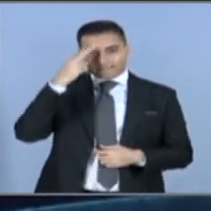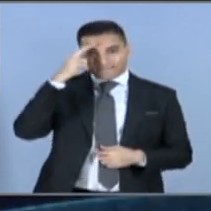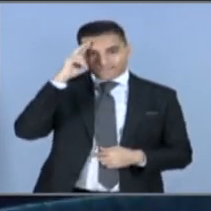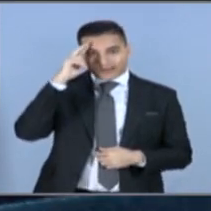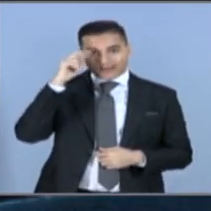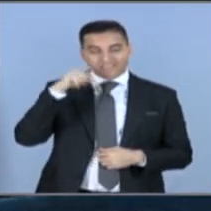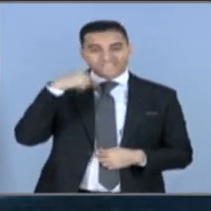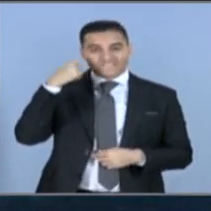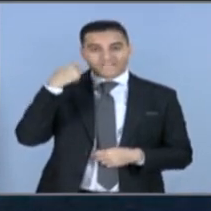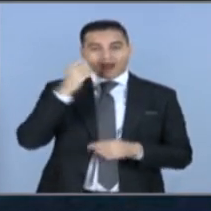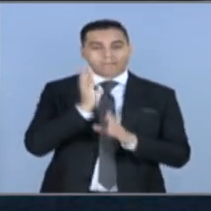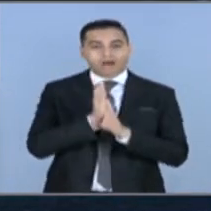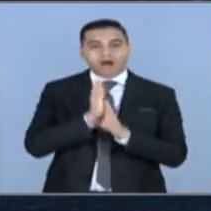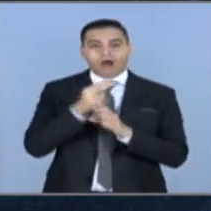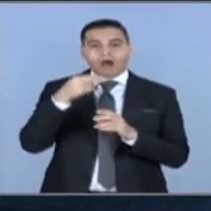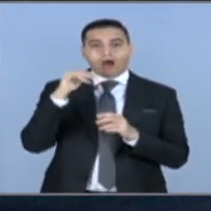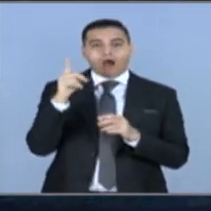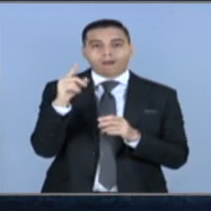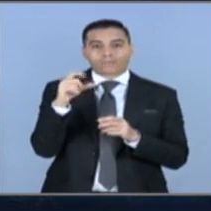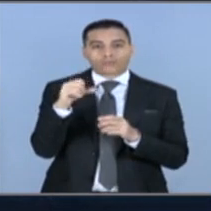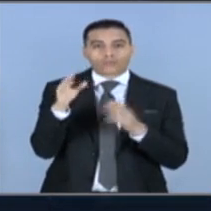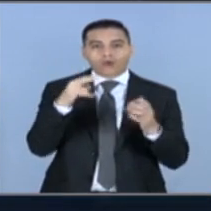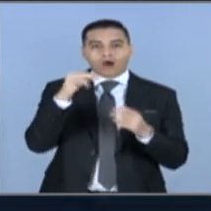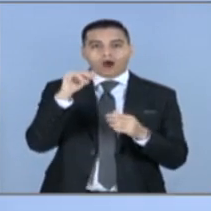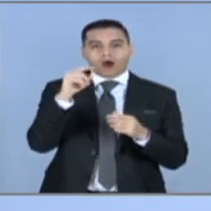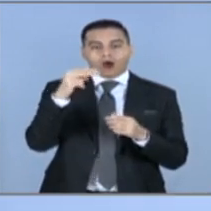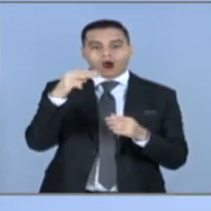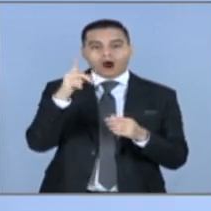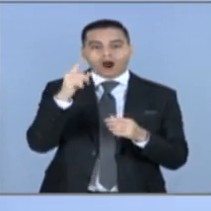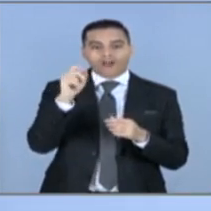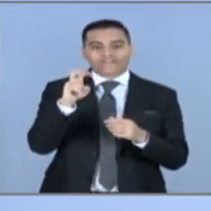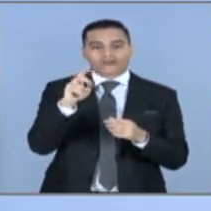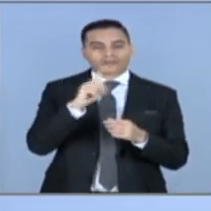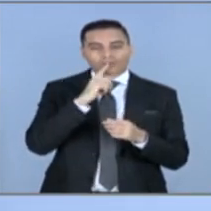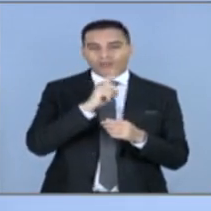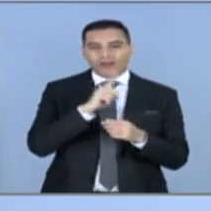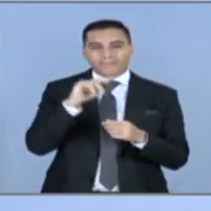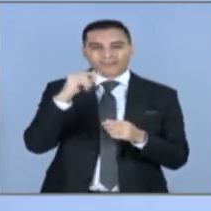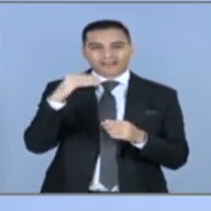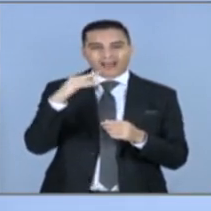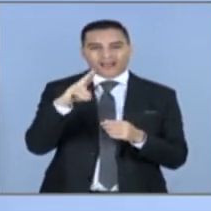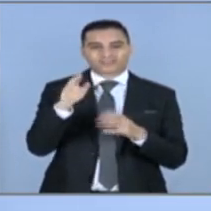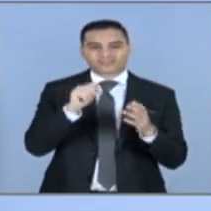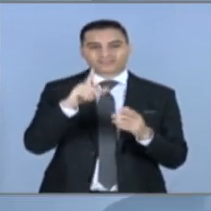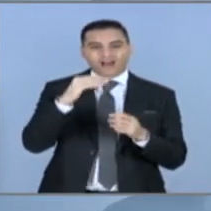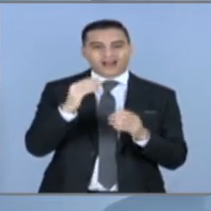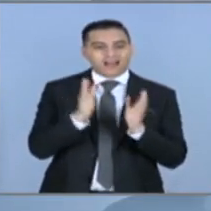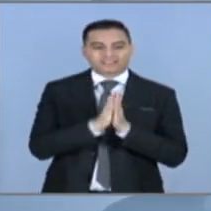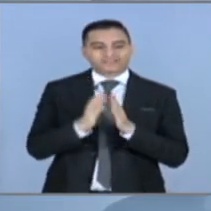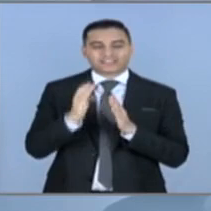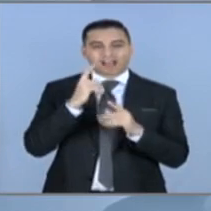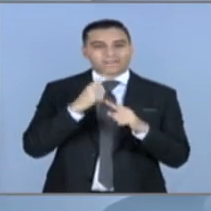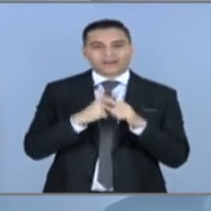فيلم من إخراج عمرو عرفة. مدحت صالح؟ مش مدحت صالح للأسف